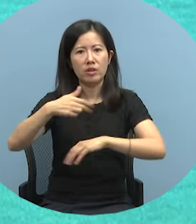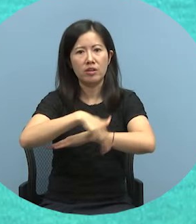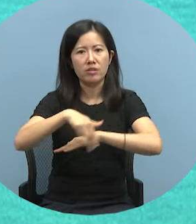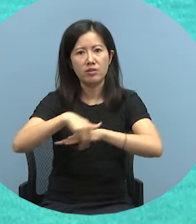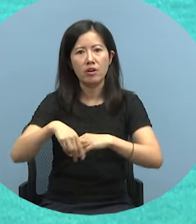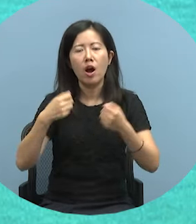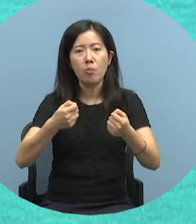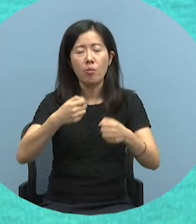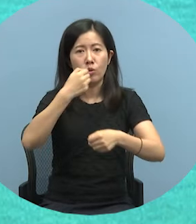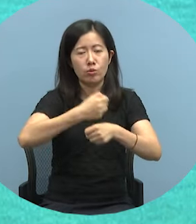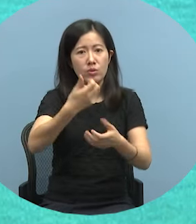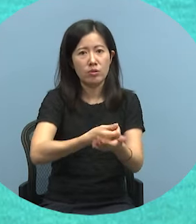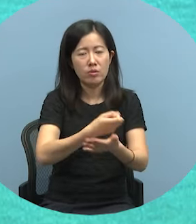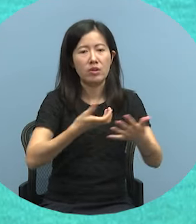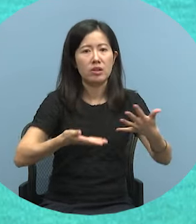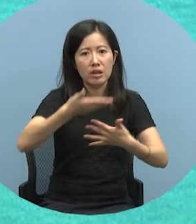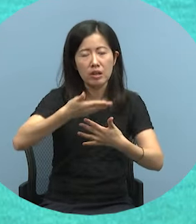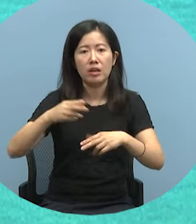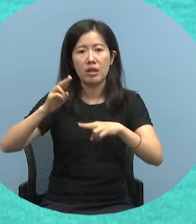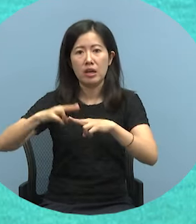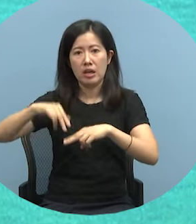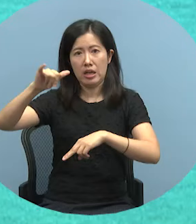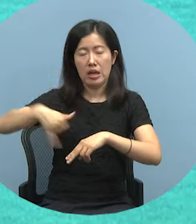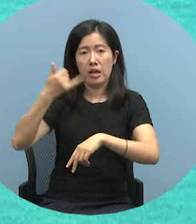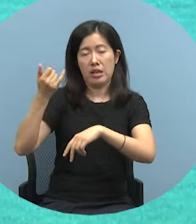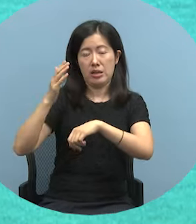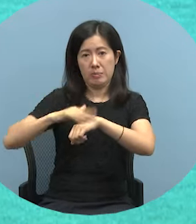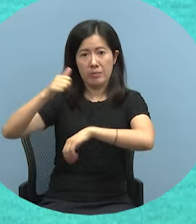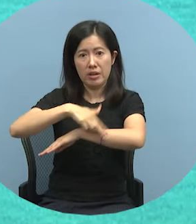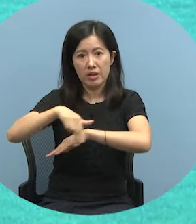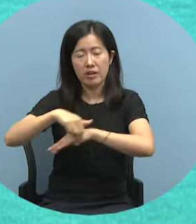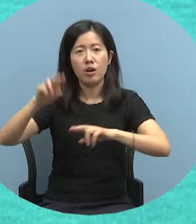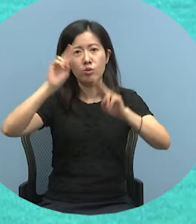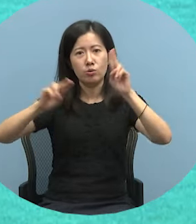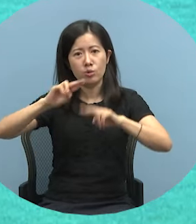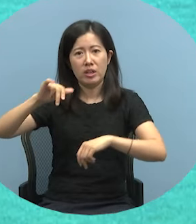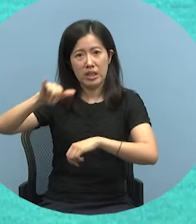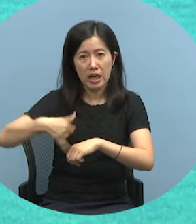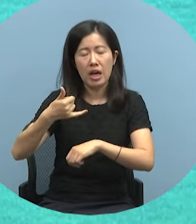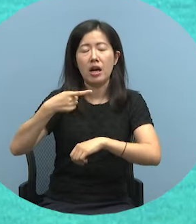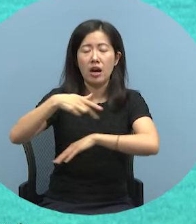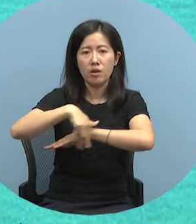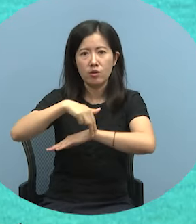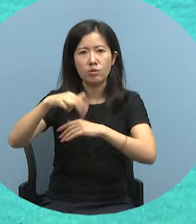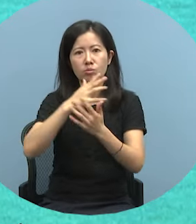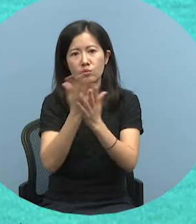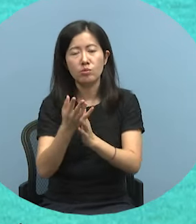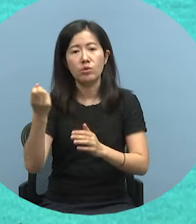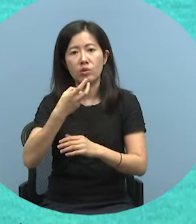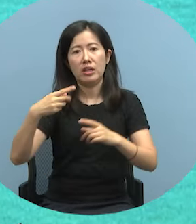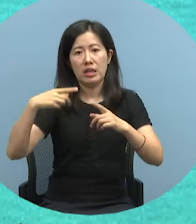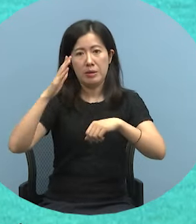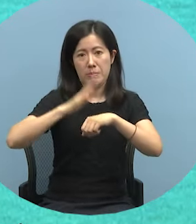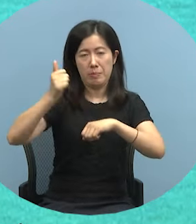優化一般就業政策、輸入內地人才計劃、科技人才入境計劃等等，亦都取消